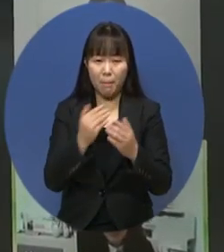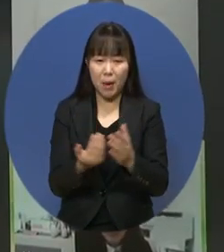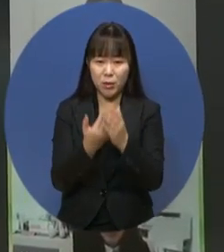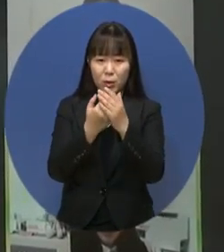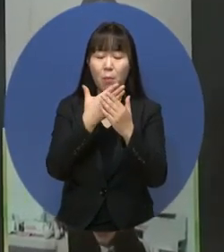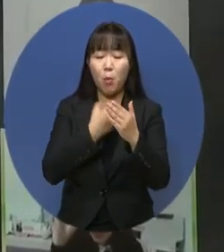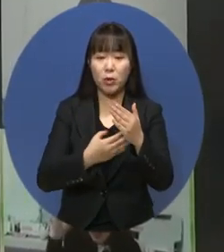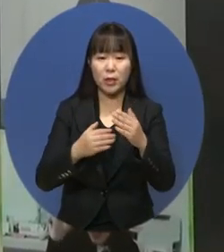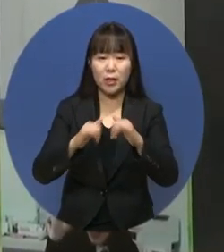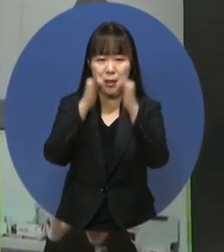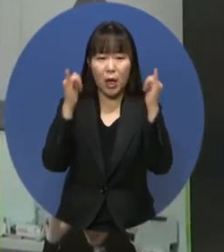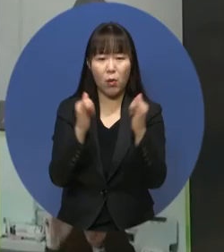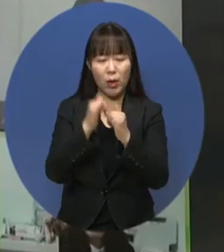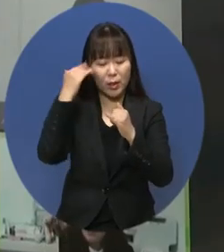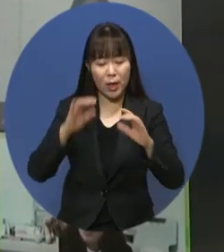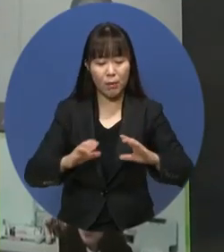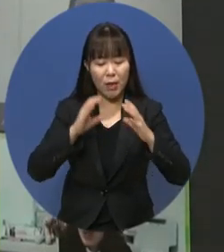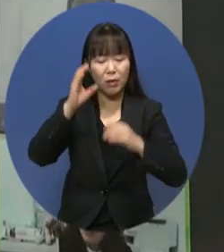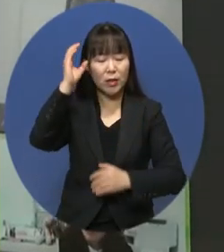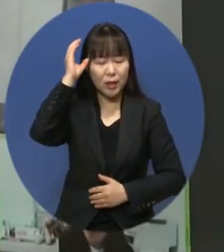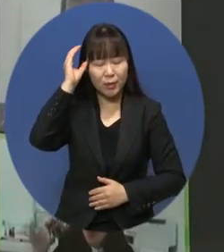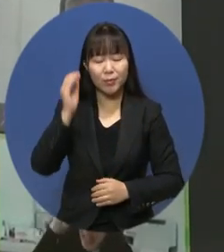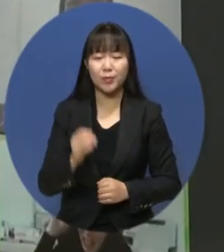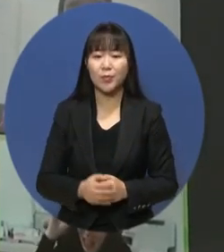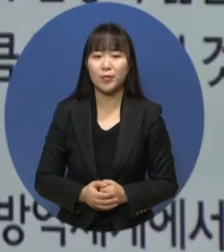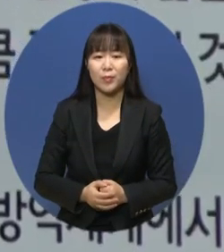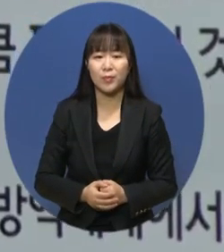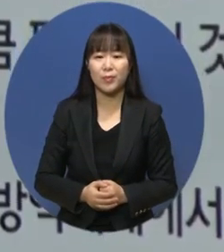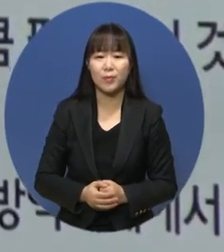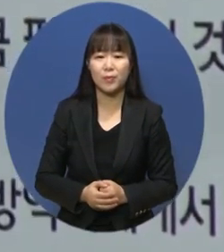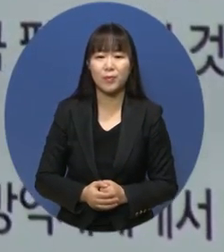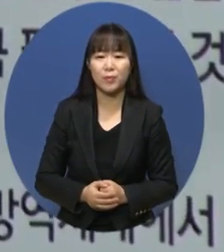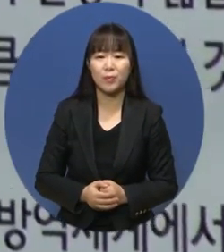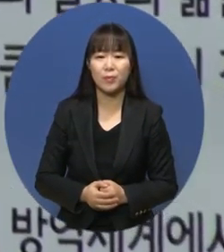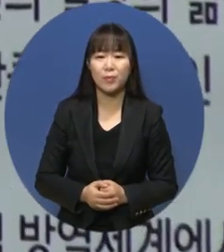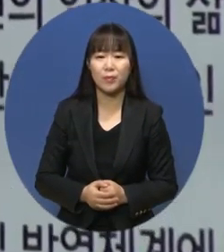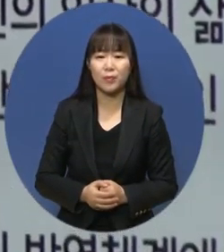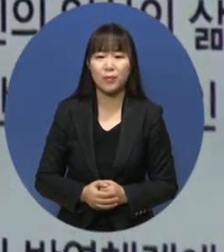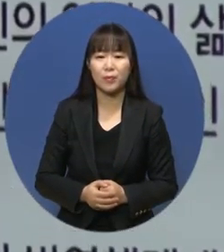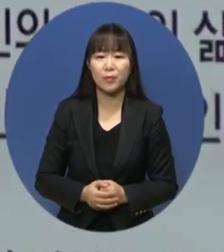대한민국을 기대해 봅니다. 복지TV 경기방송 정은선입니다.